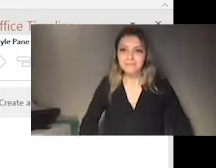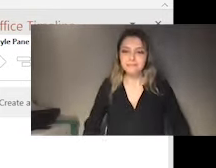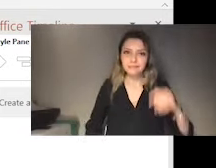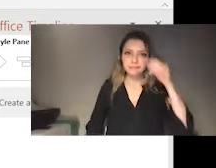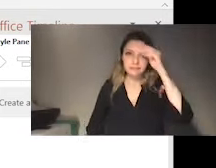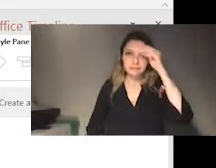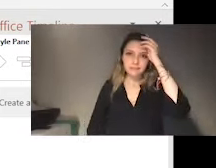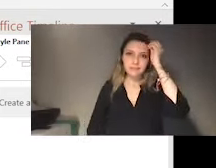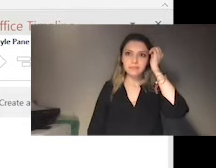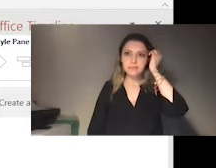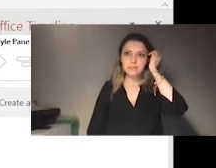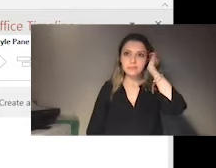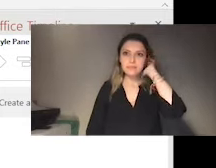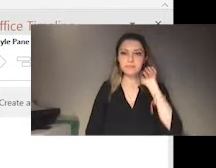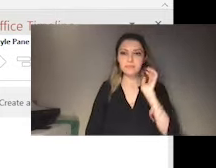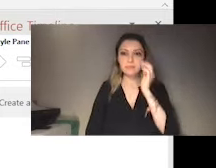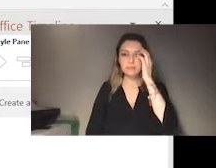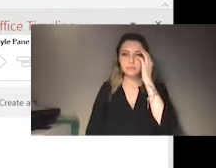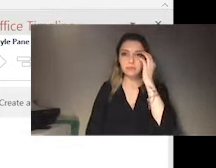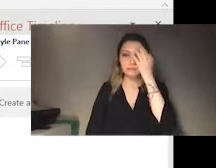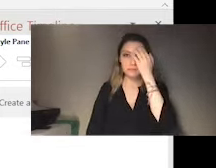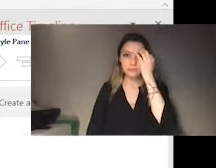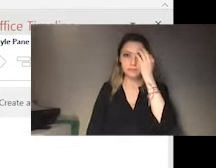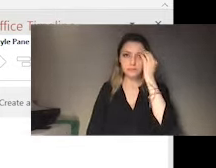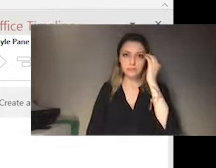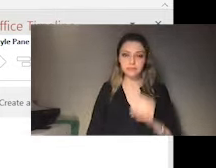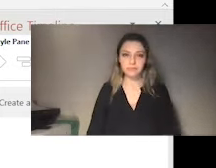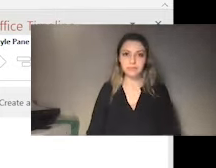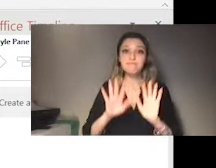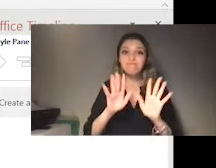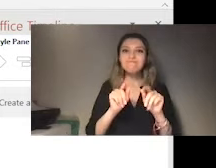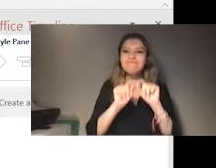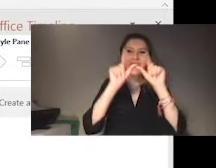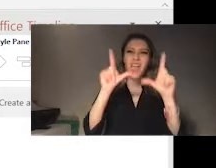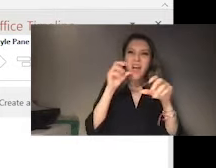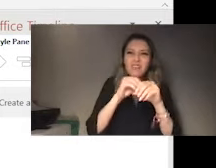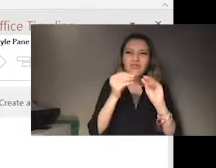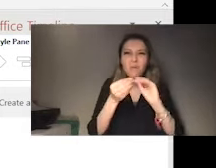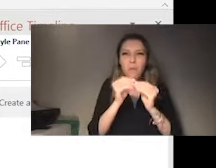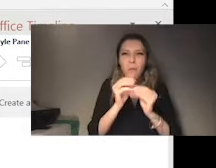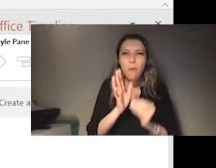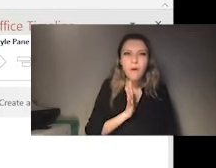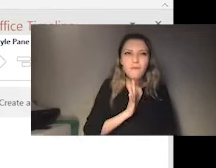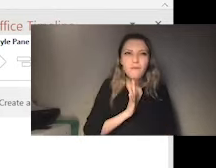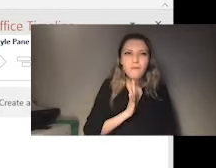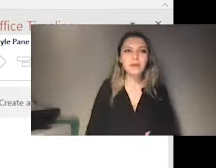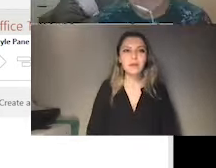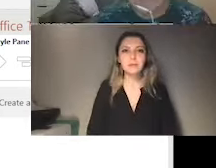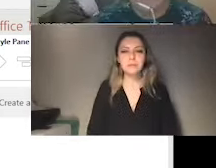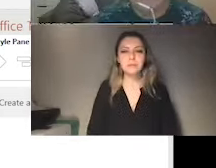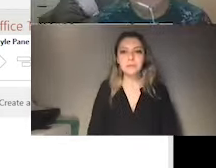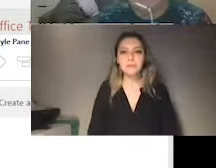değiştirmedin. Nasıl? Slide'ı değiştirmedin, bir sonraki slide'a geçmedin. Görülemiyor slide'lar.